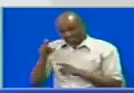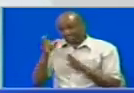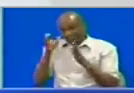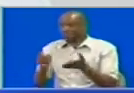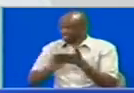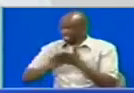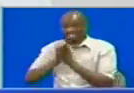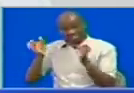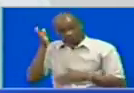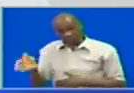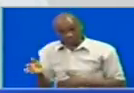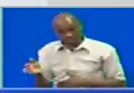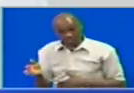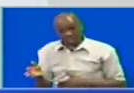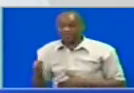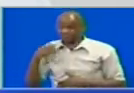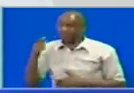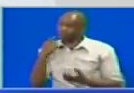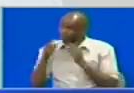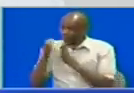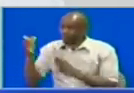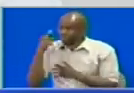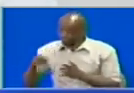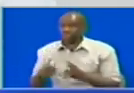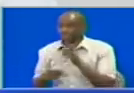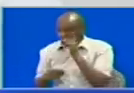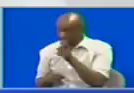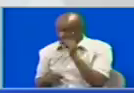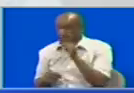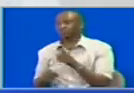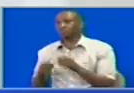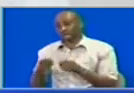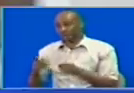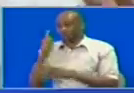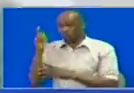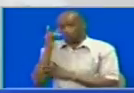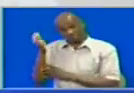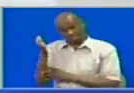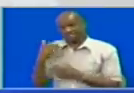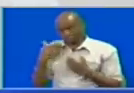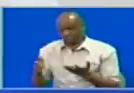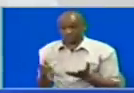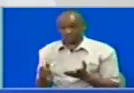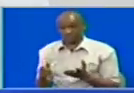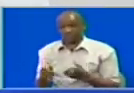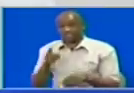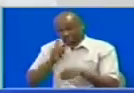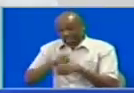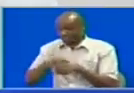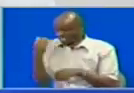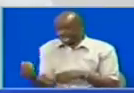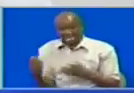Secretary General. Nikazungumza naye akaona kuna mahitaji kuna sheria zile kwa klabu ile ifanye wakati ilikuwa